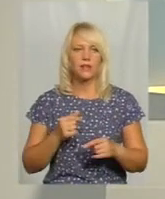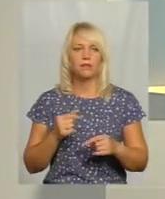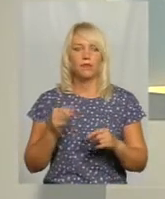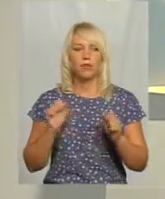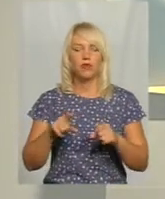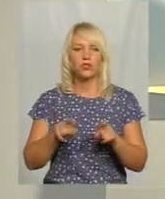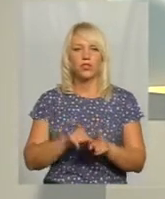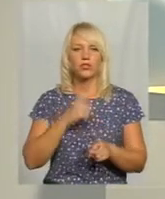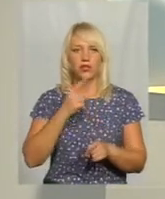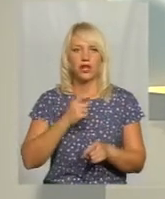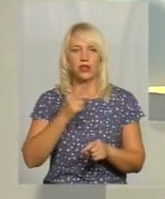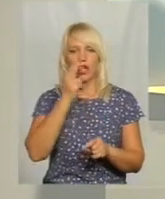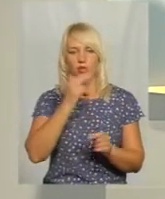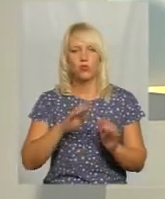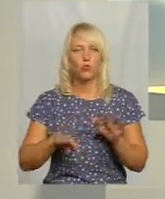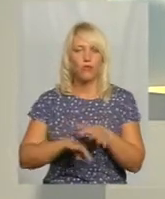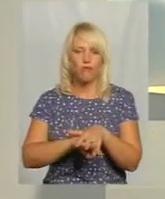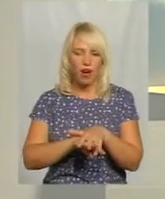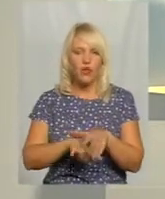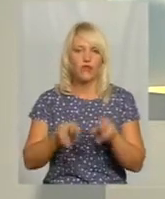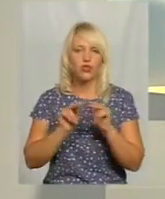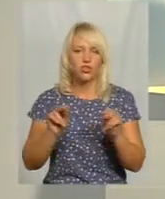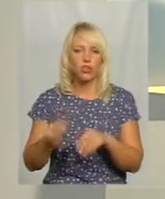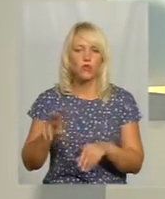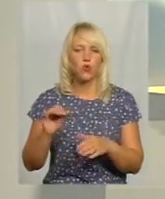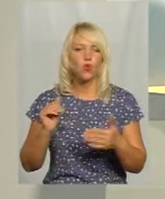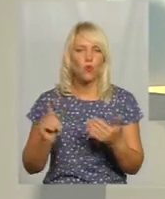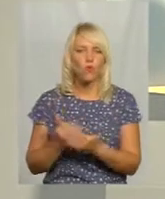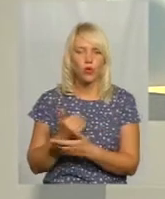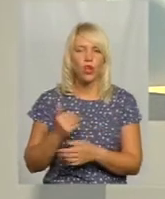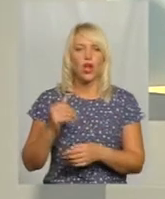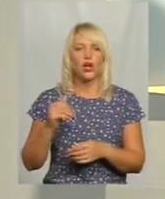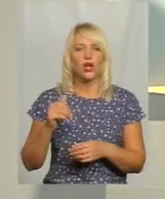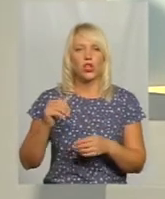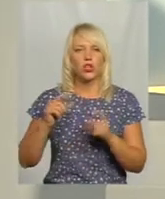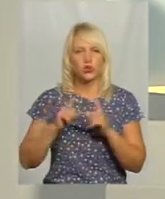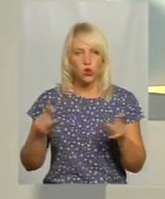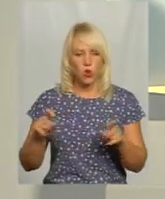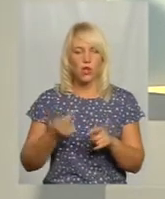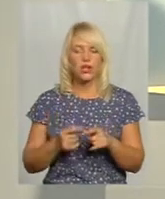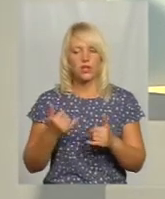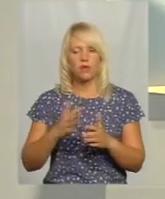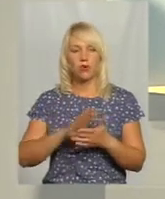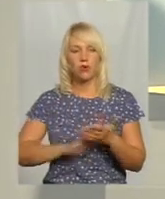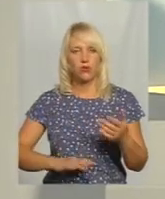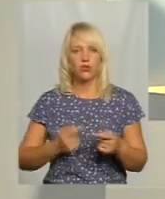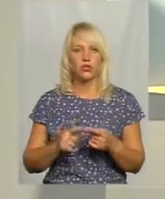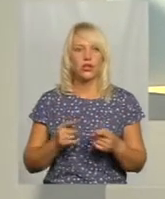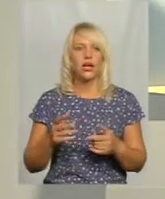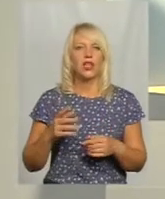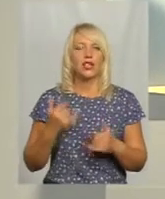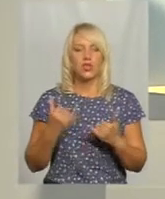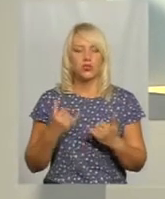сказати, адаптування вчителів вже до нової української школи, він і досі триває. На сьогодні всі вчителі, які, до яких